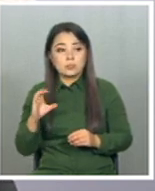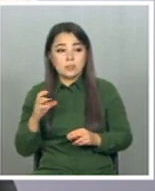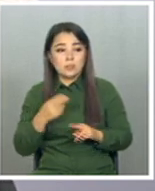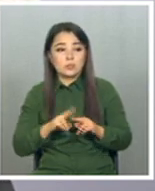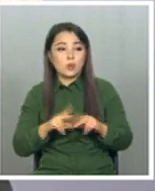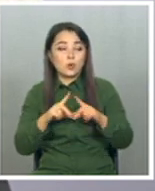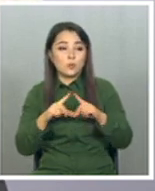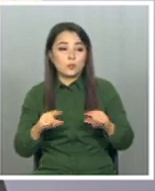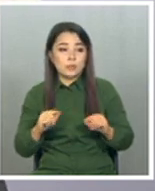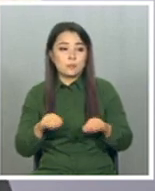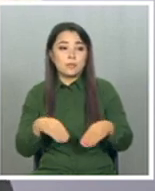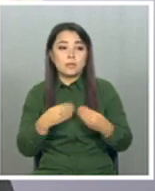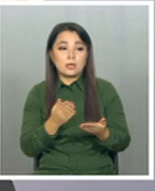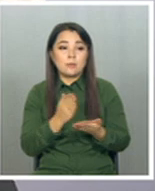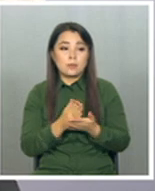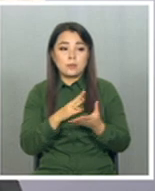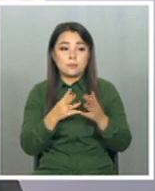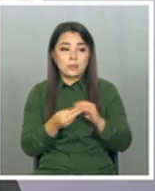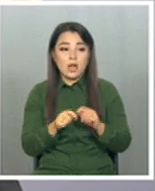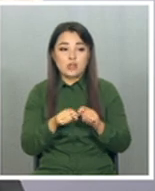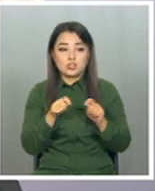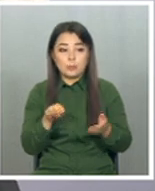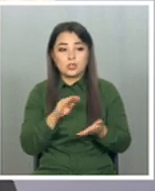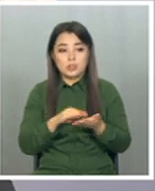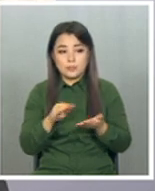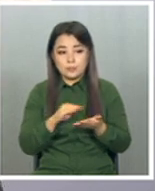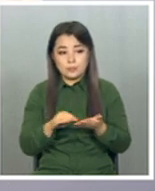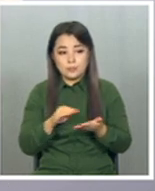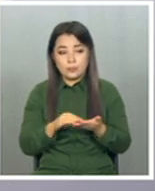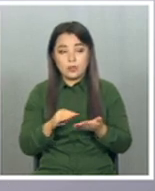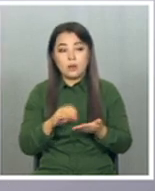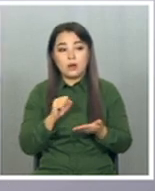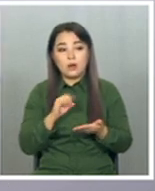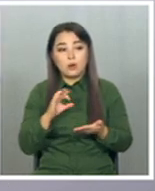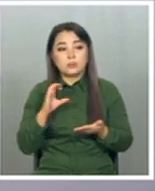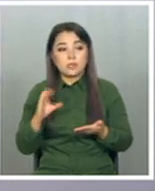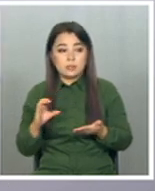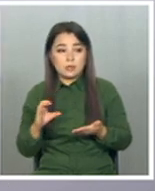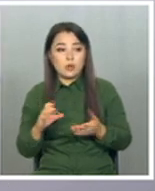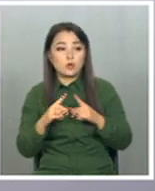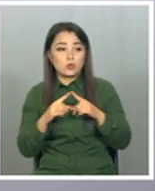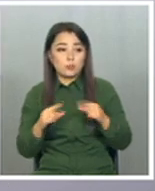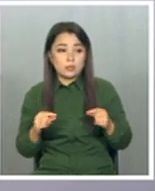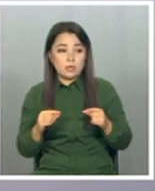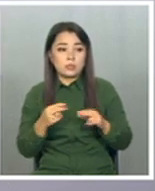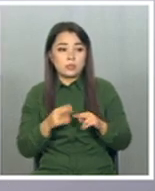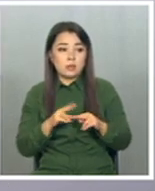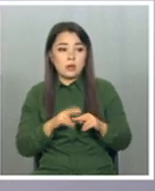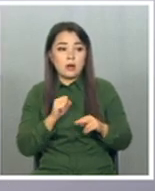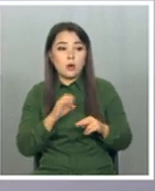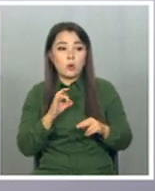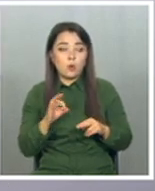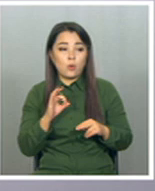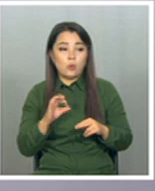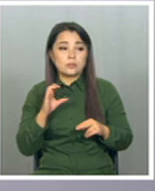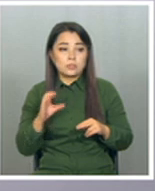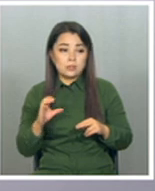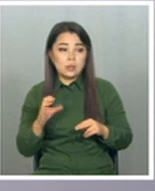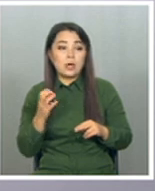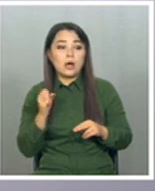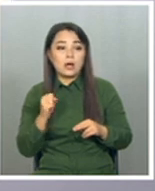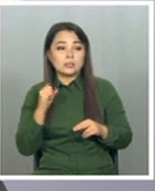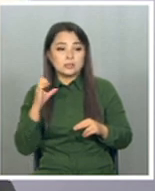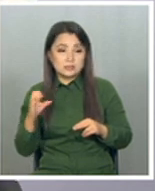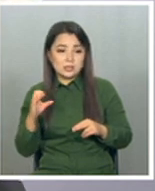үшбұрыштарының периметрін біз ашып жазайық. Яғни AOC үшбұрышының периметрі ол AO, OC және